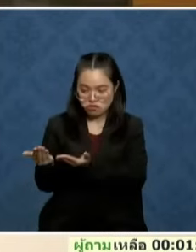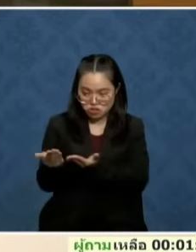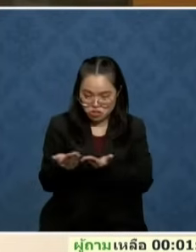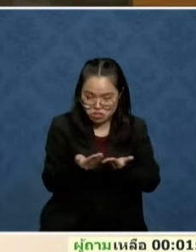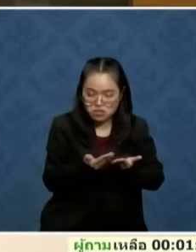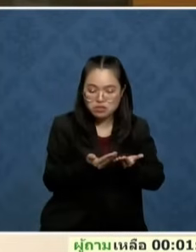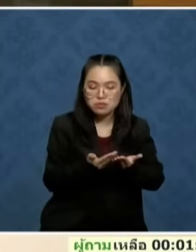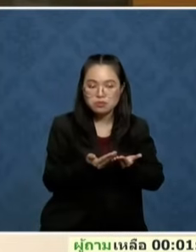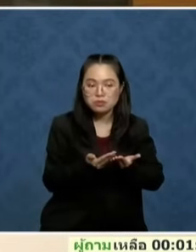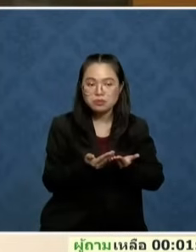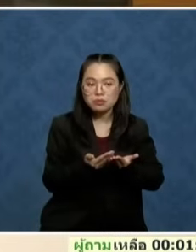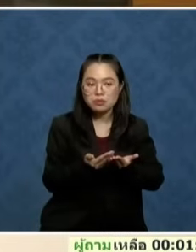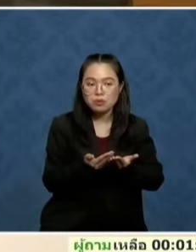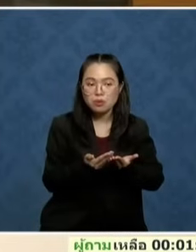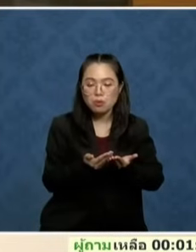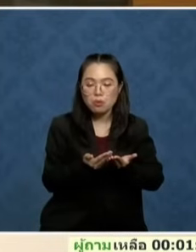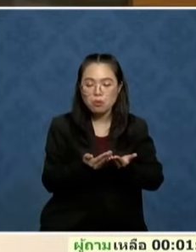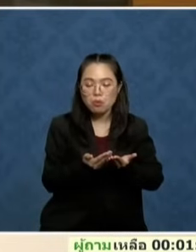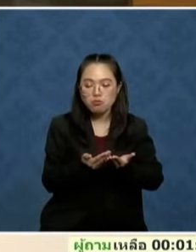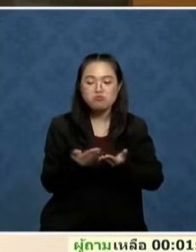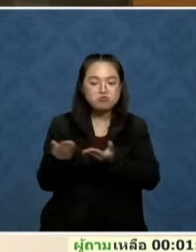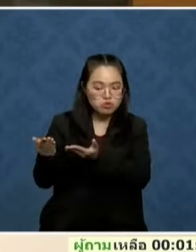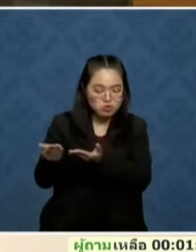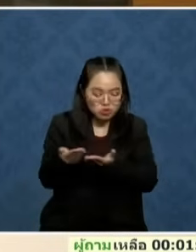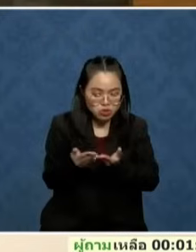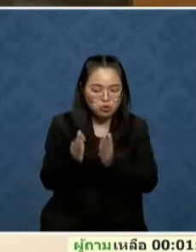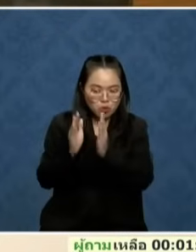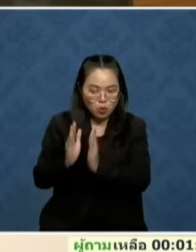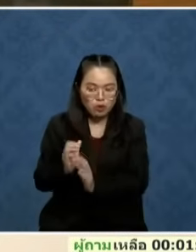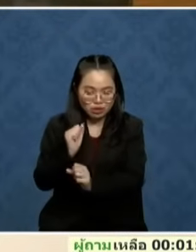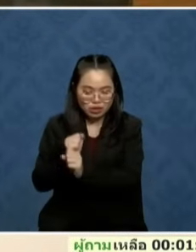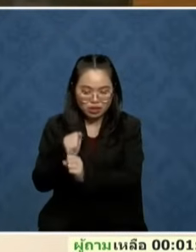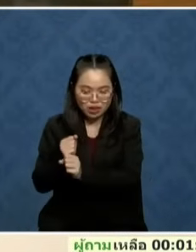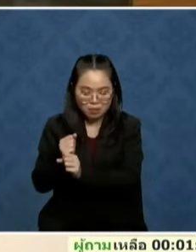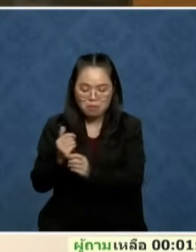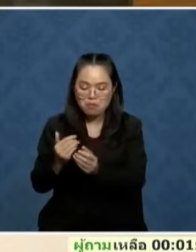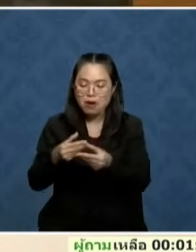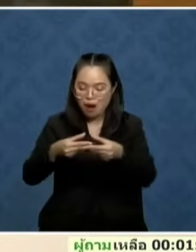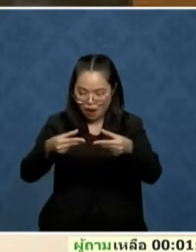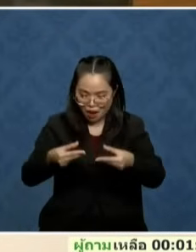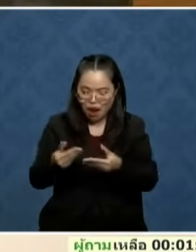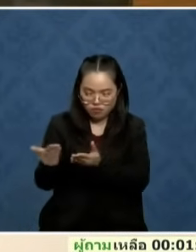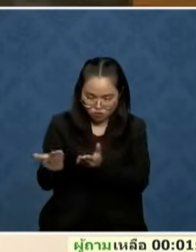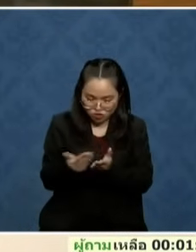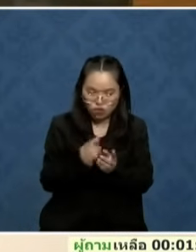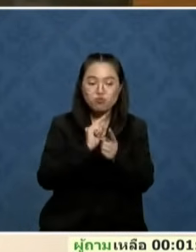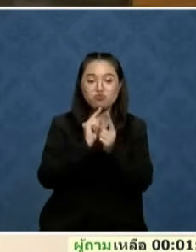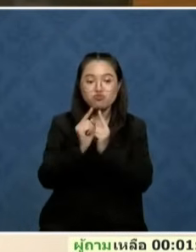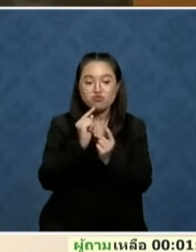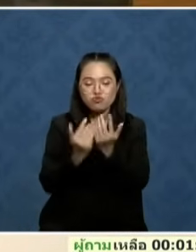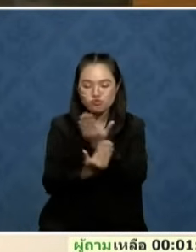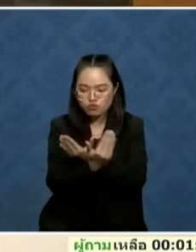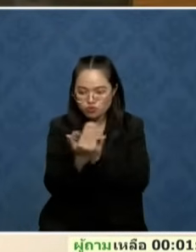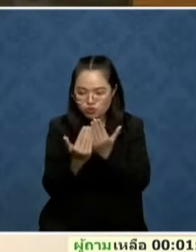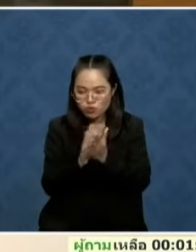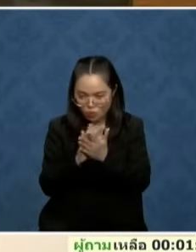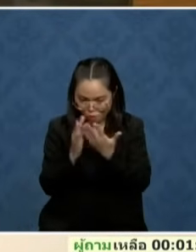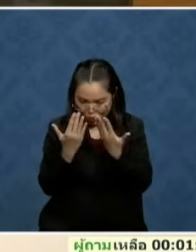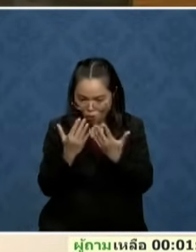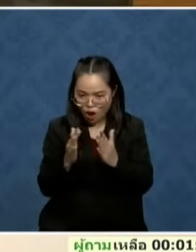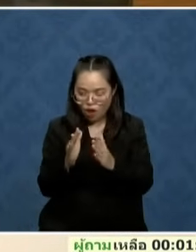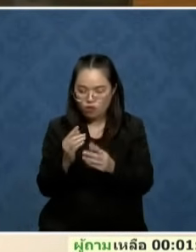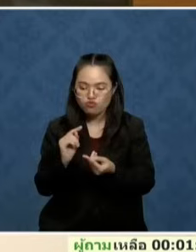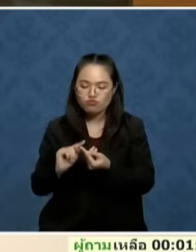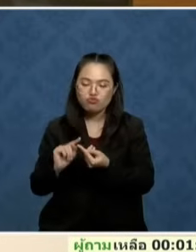านผู้รายงานพิเศษมาหารือเพิ่มเติมหรือไม่ผมขอเรียนแล้วได้เรียนไปแล้วว่าเอกอัคร